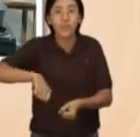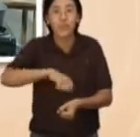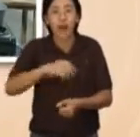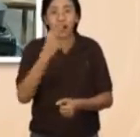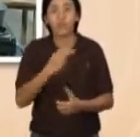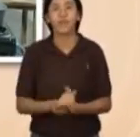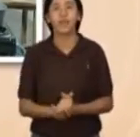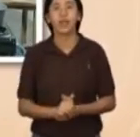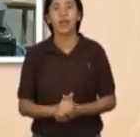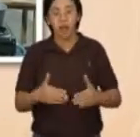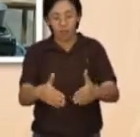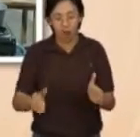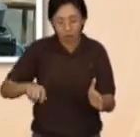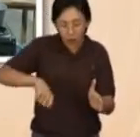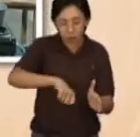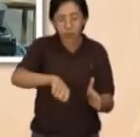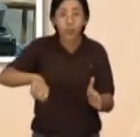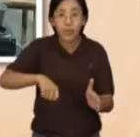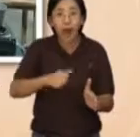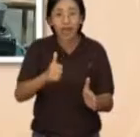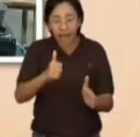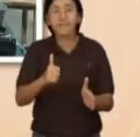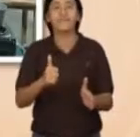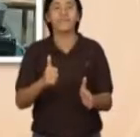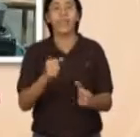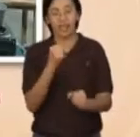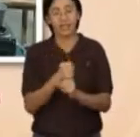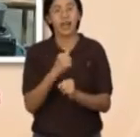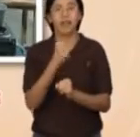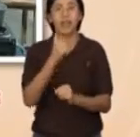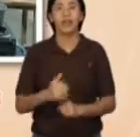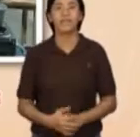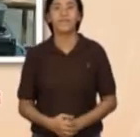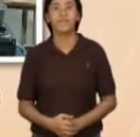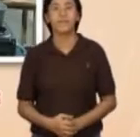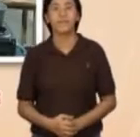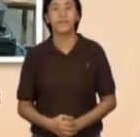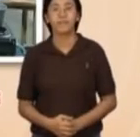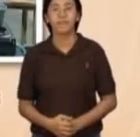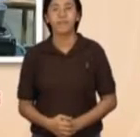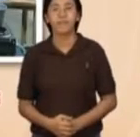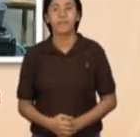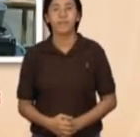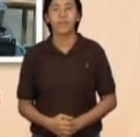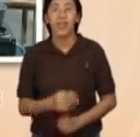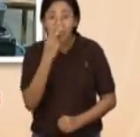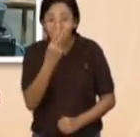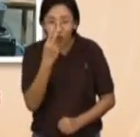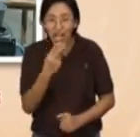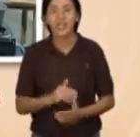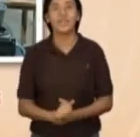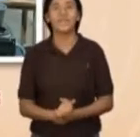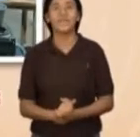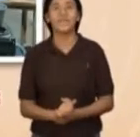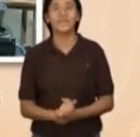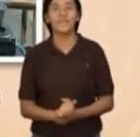ที่ก็พอดีเลยนะฮะตัดใส่ลงไปได้เลยนะฮะเพราะเดี๋ยวคุณเจมจะเห็นว่าลูกล